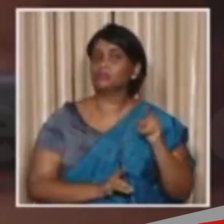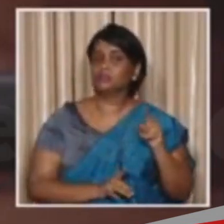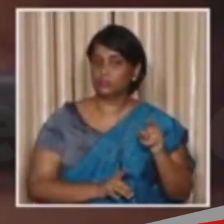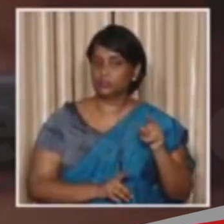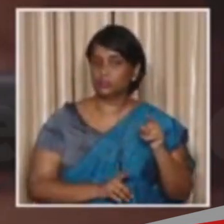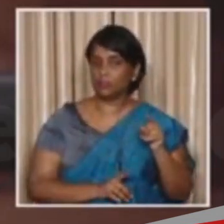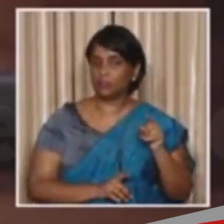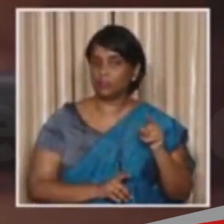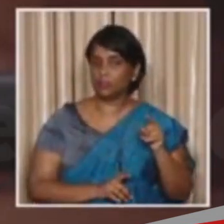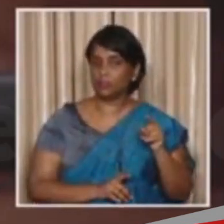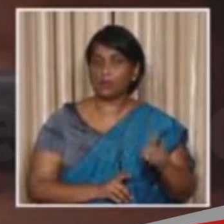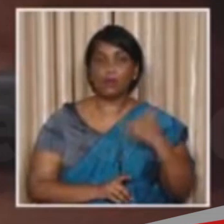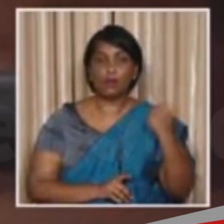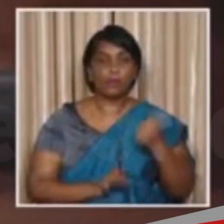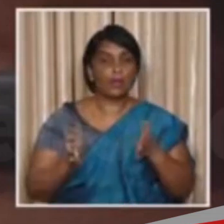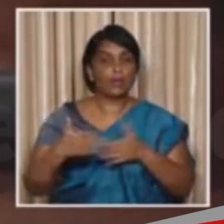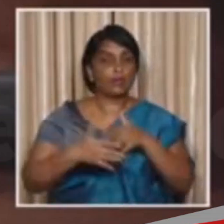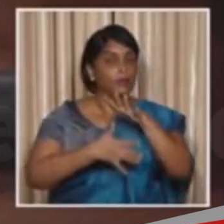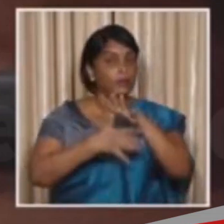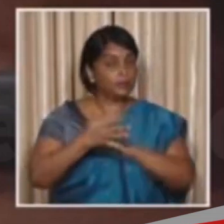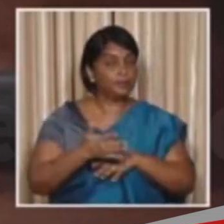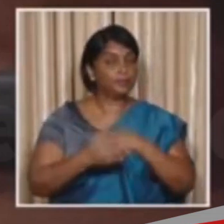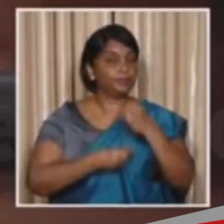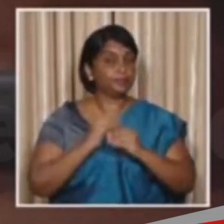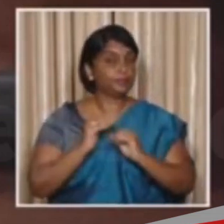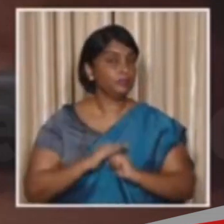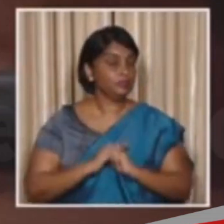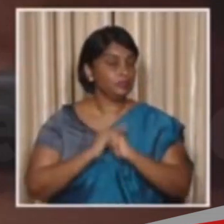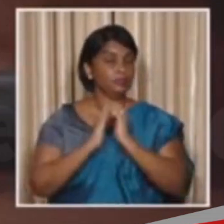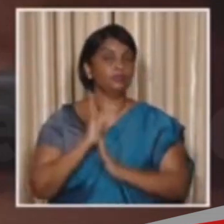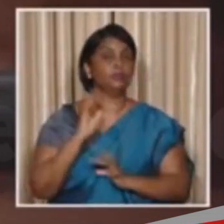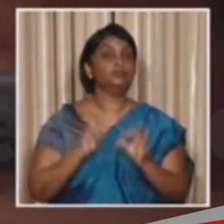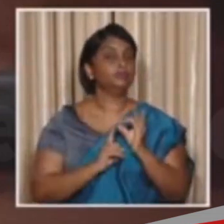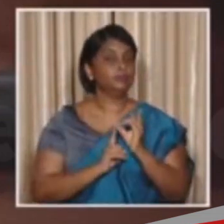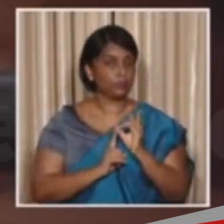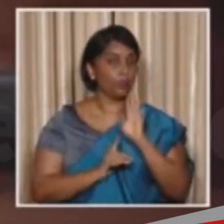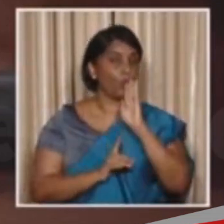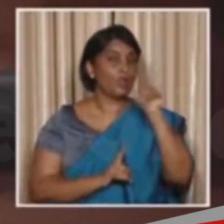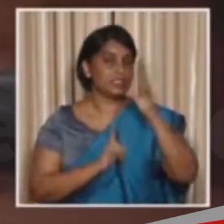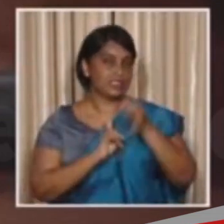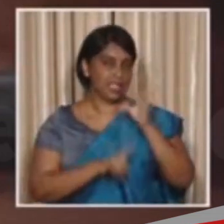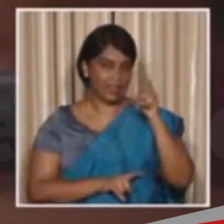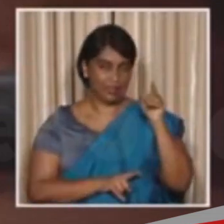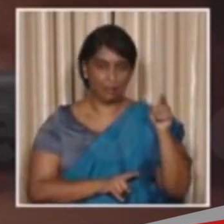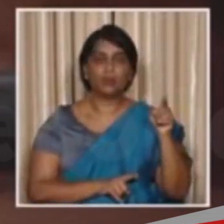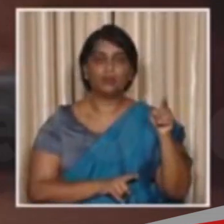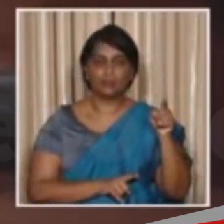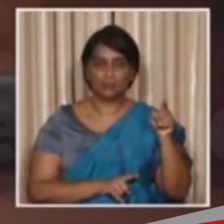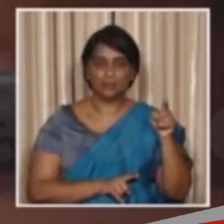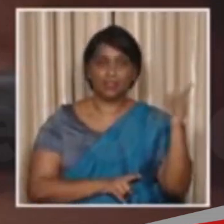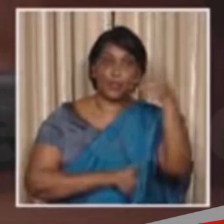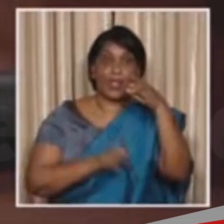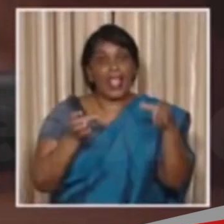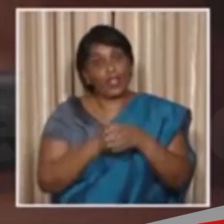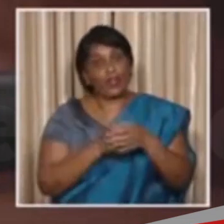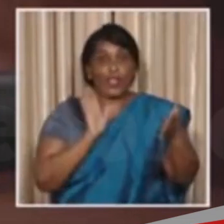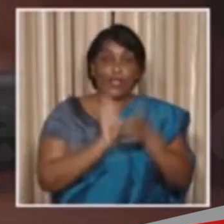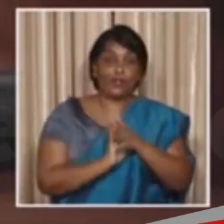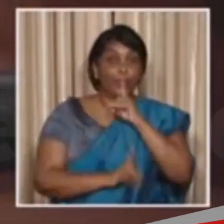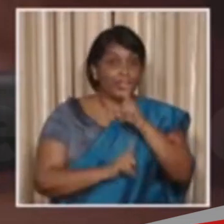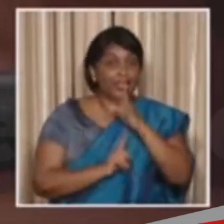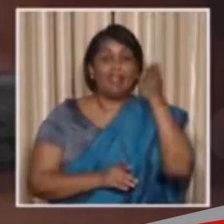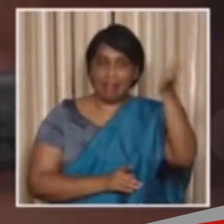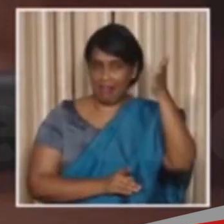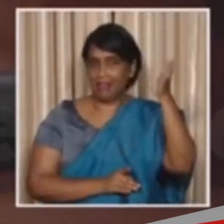නමුත් නව කැබිනට පත්‍රකව මගින් ආයෝජන ප්‍රවර්ධන අමාත්‍යවරයා එකන ජනාධිපතිවරයා ඔය කාටත් එකතු වෙන්න කියලා මෙතන ඇවිල්ලා කෑගහන්න එතුමා